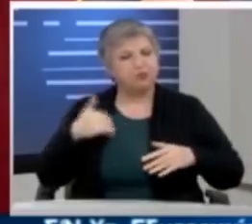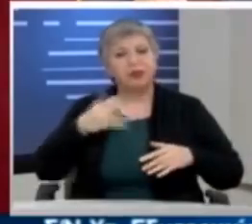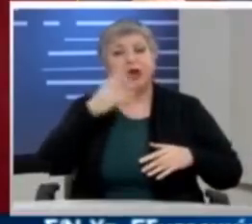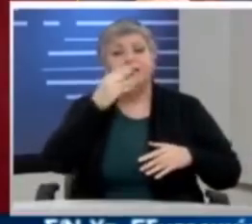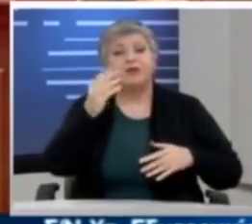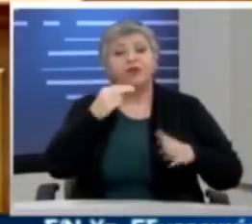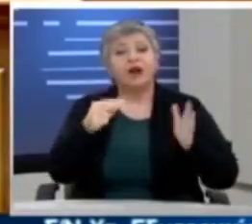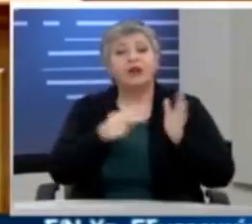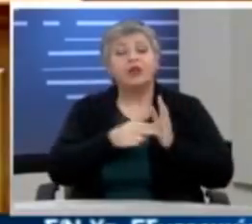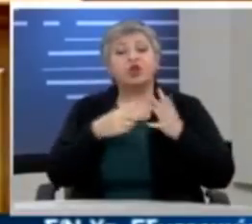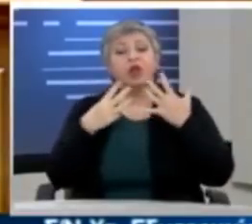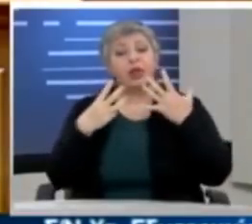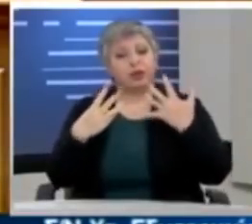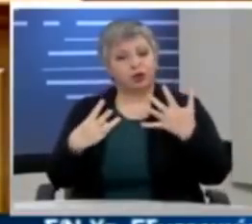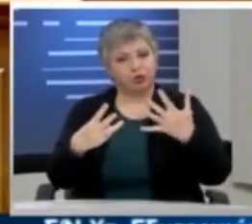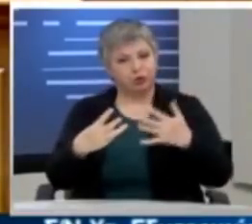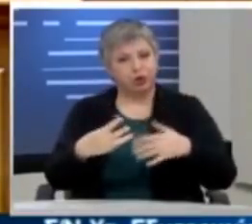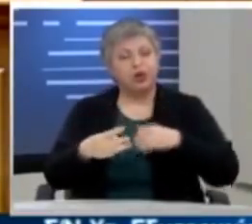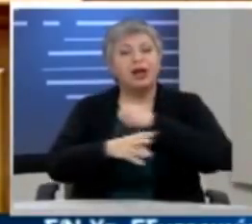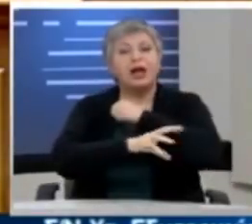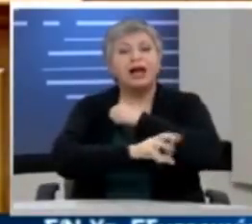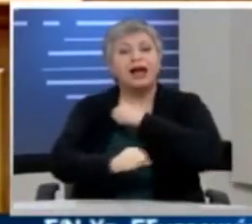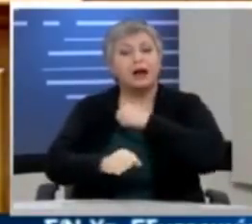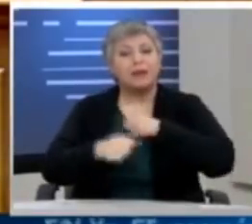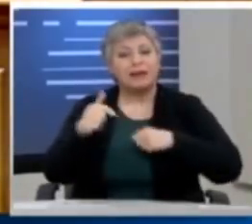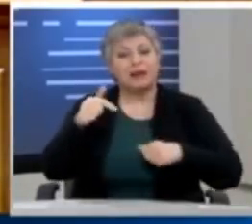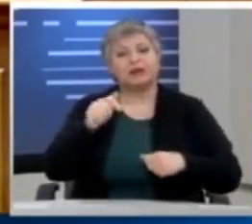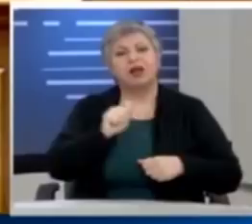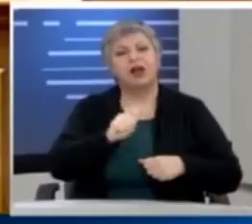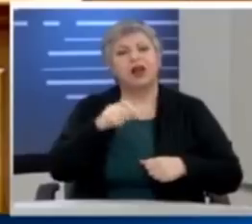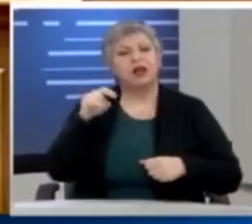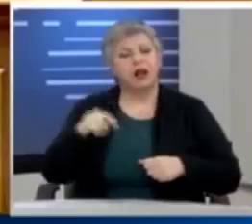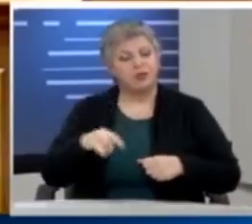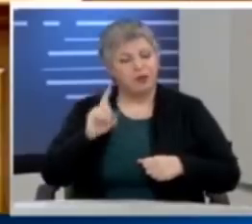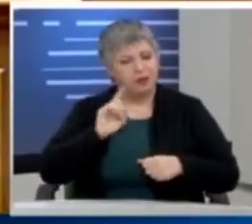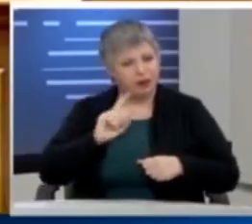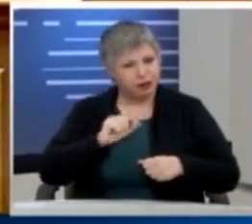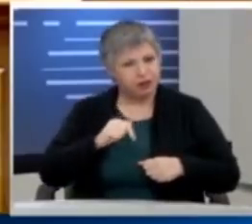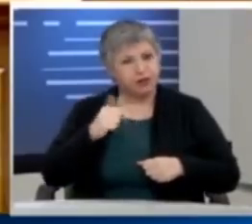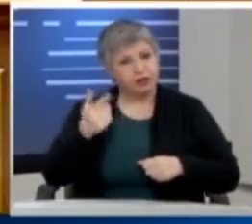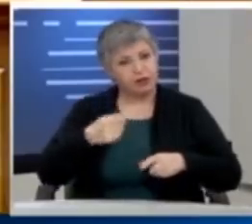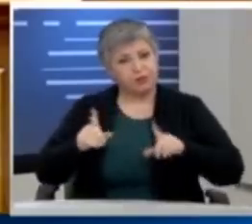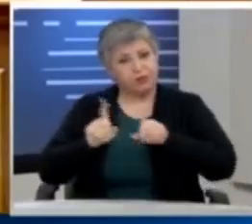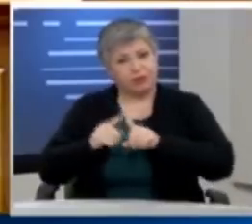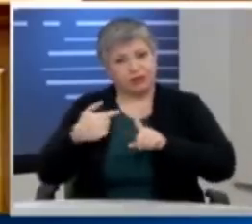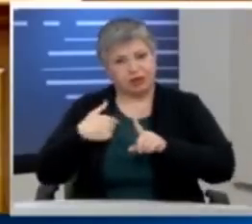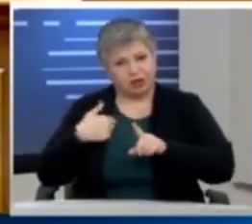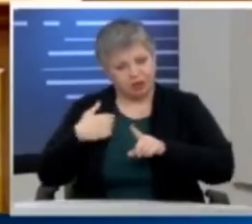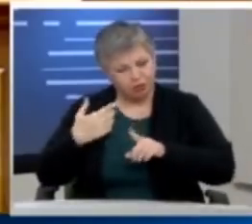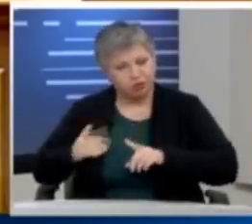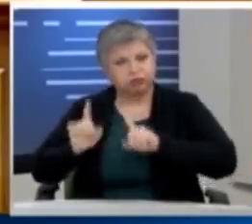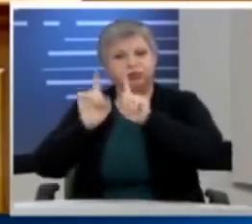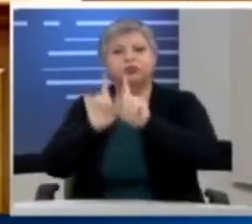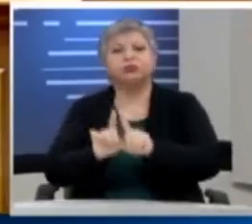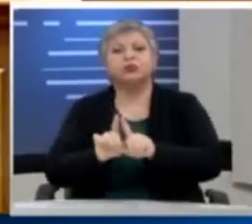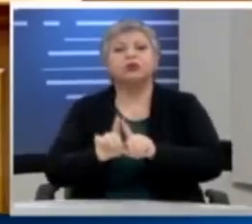η Αλέκα Παπαρίγα, συνοδευόμενη πάλι από μένα τότε, συναντήθηκε με την Ντόρα Μπακογιάννη, Υπουργό Εξωτερικών της Νέας